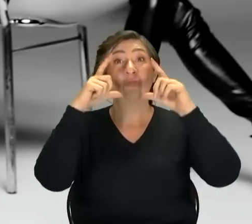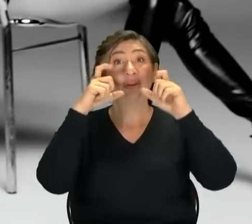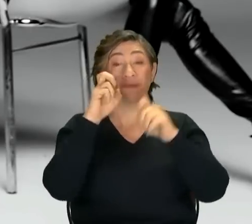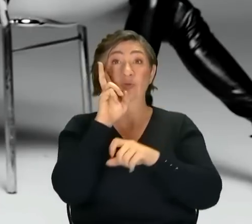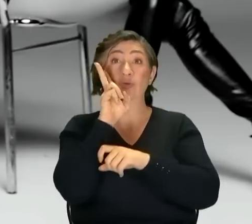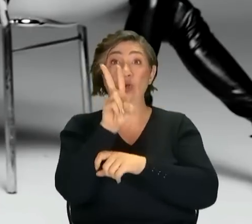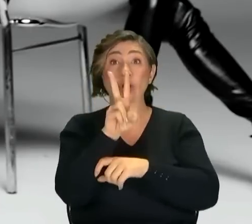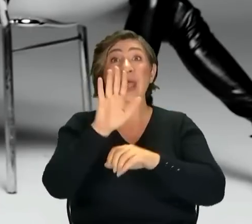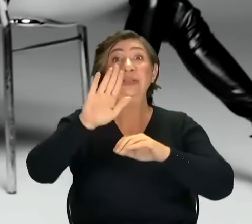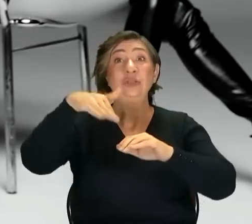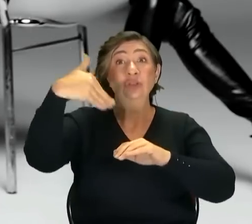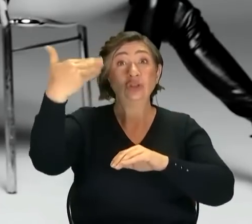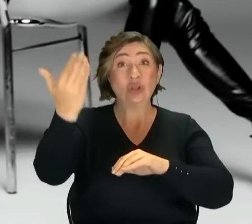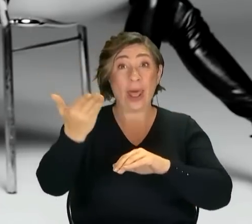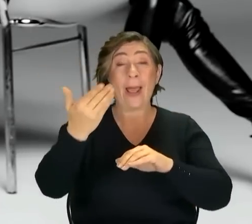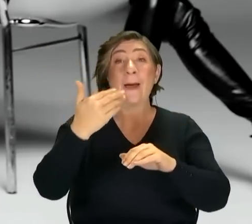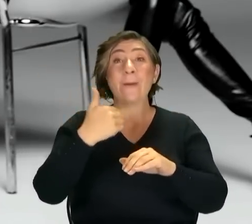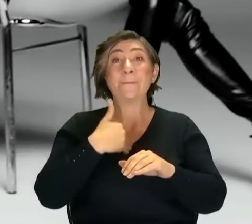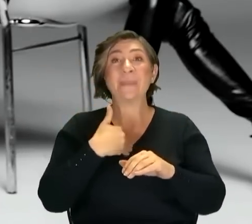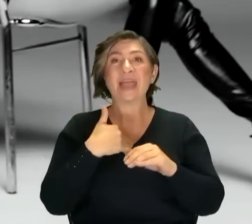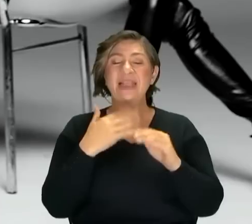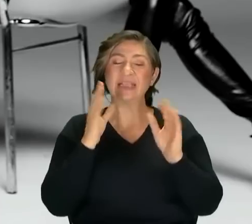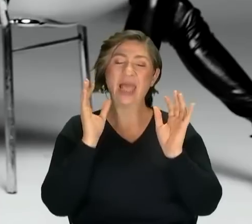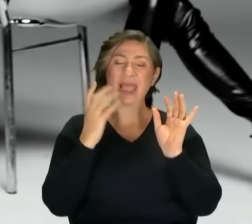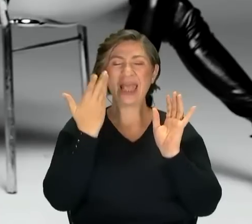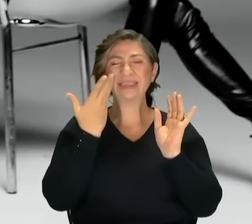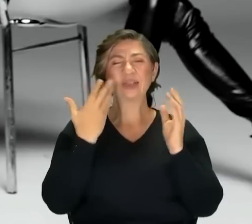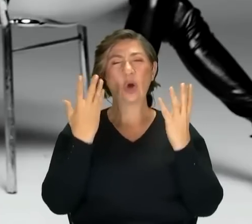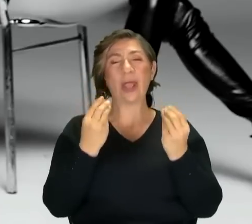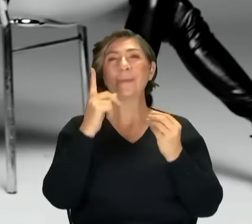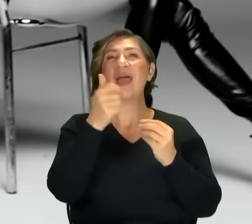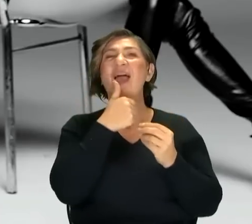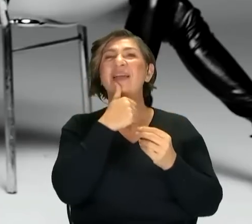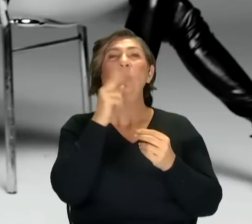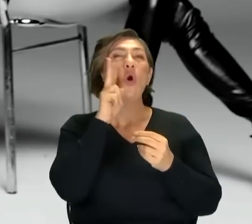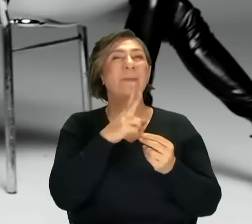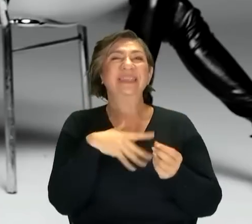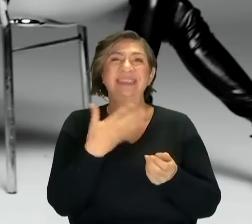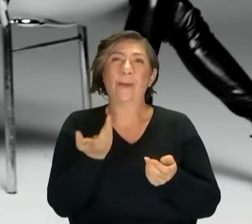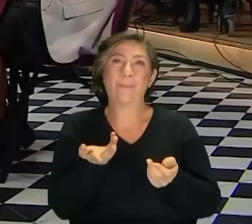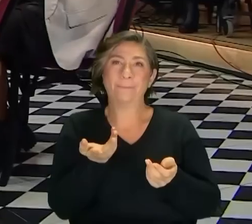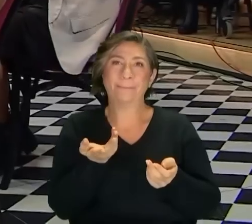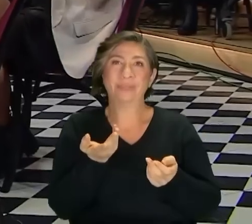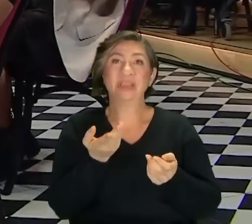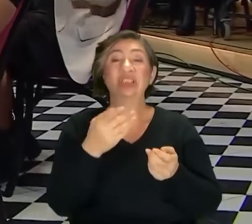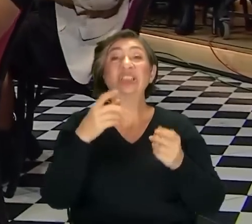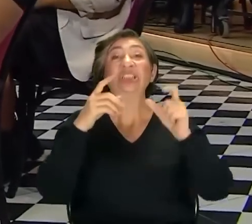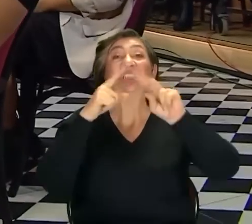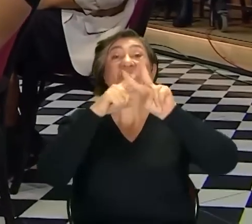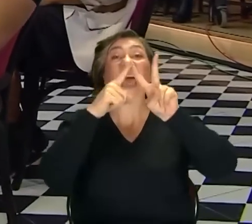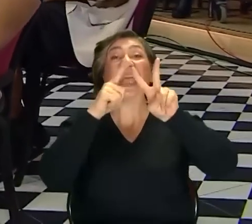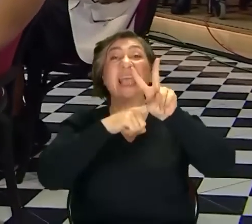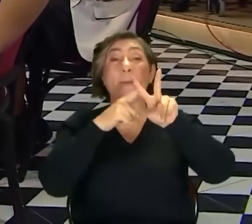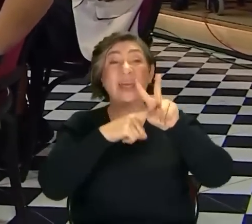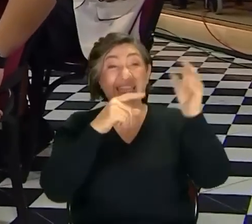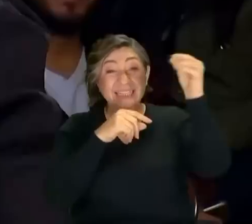fotoğrafı gördükten sonra ben şahsen izleyici olarak artık bir erkek istemiyorum. Can Yaman'ı